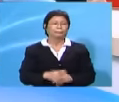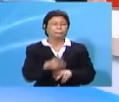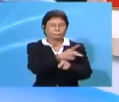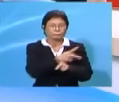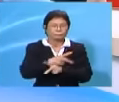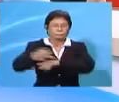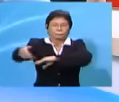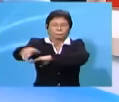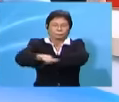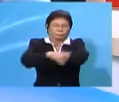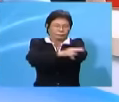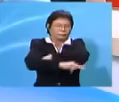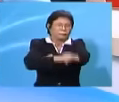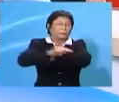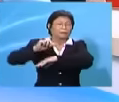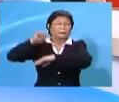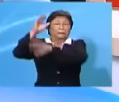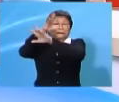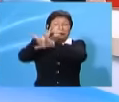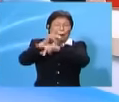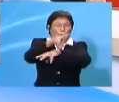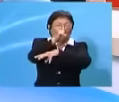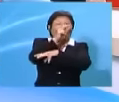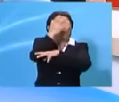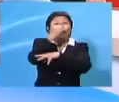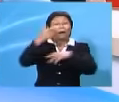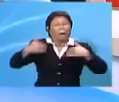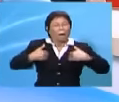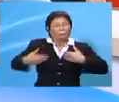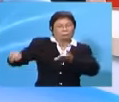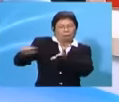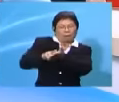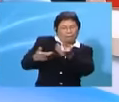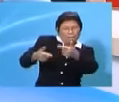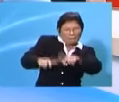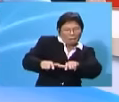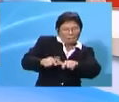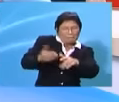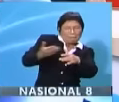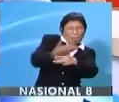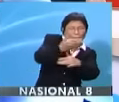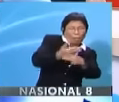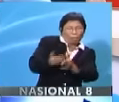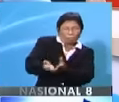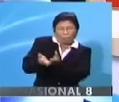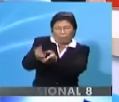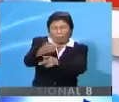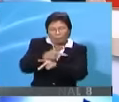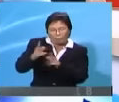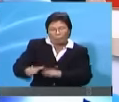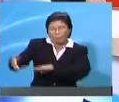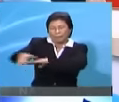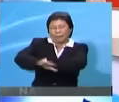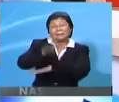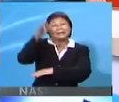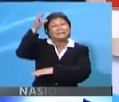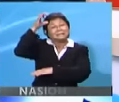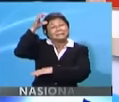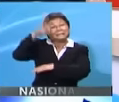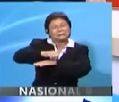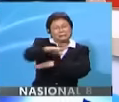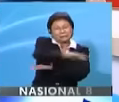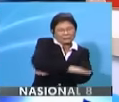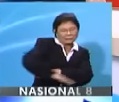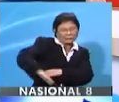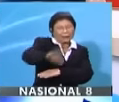Kawalan di perairan negeri Sarawak akan diperketatkan berikutan terdapat laporan berlakunya pencerobohan kapal pengawal pantai China di